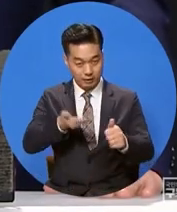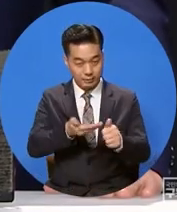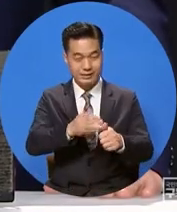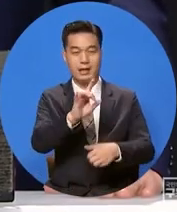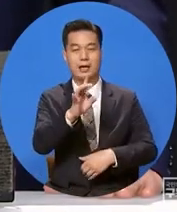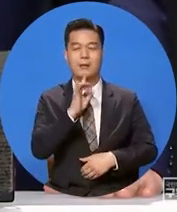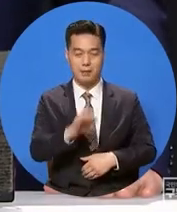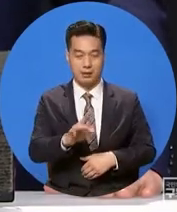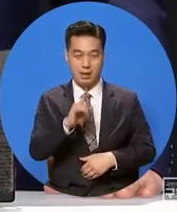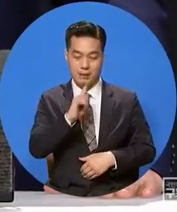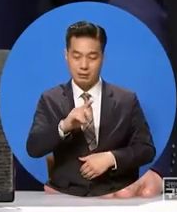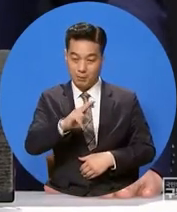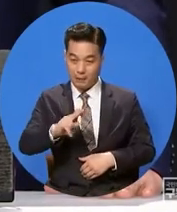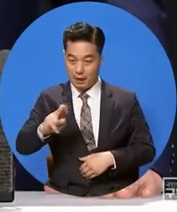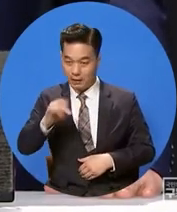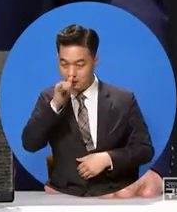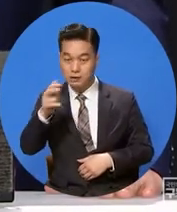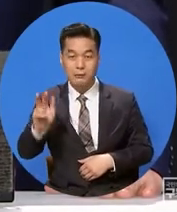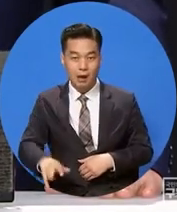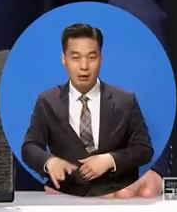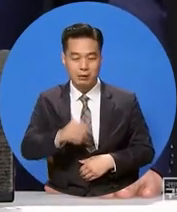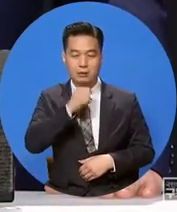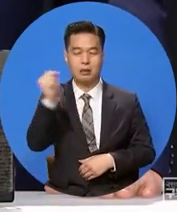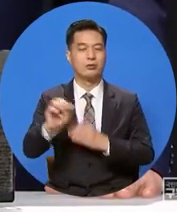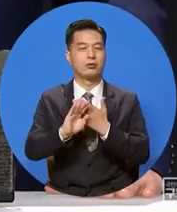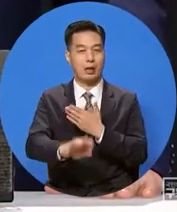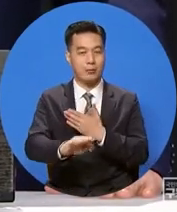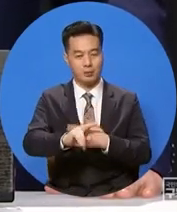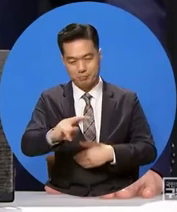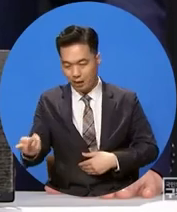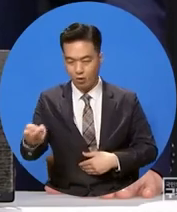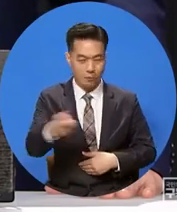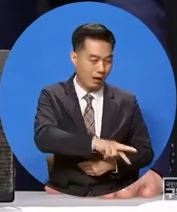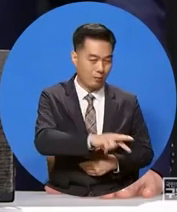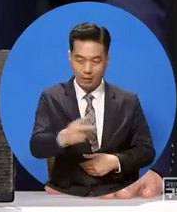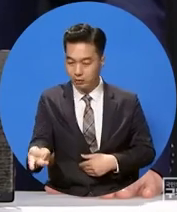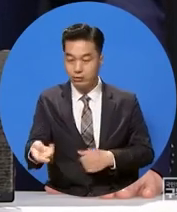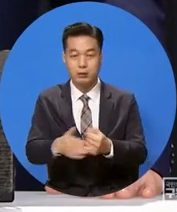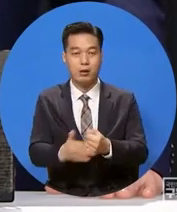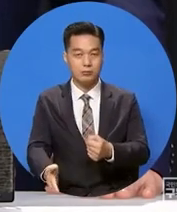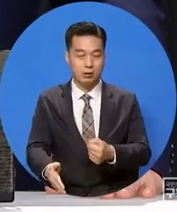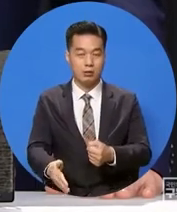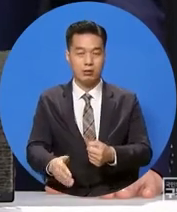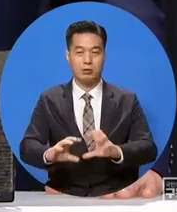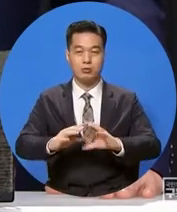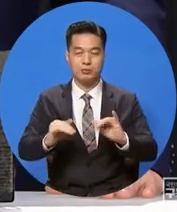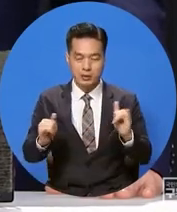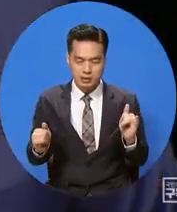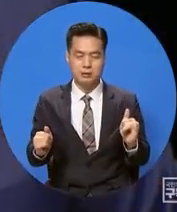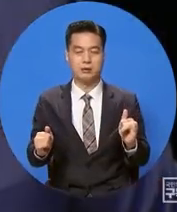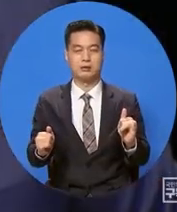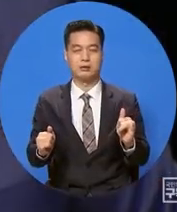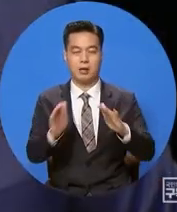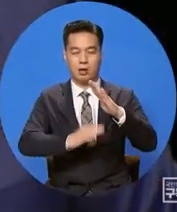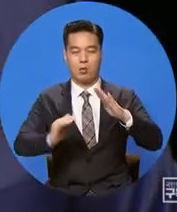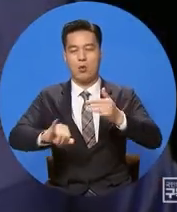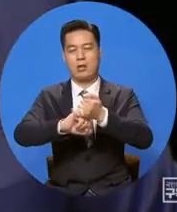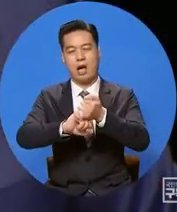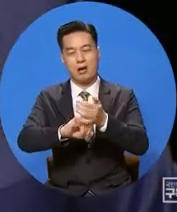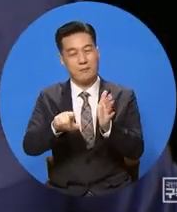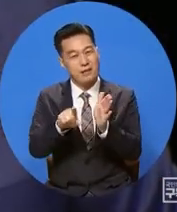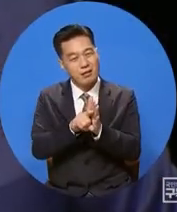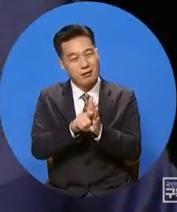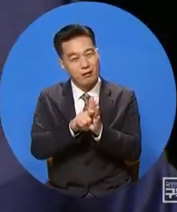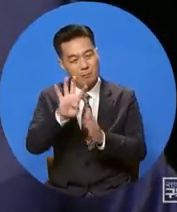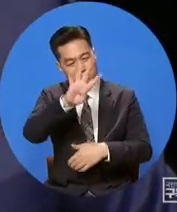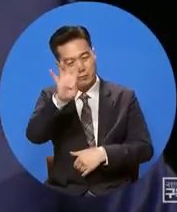해도 말씀은 그렇게 하시지만 예? 당선되고 나면 또 바뀌고 이러니까 이렇게 하면 국민들이 공약을 믿기가 참